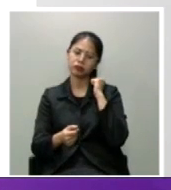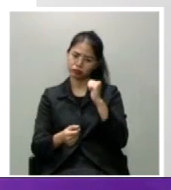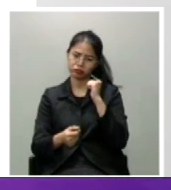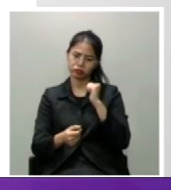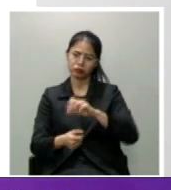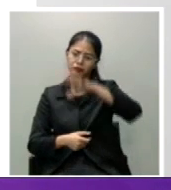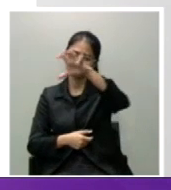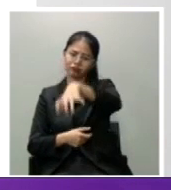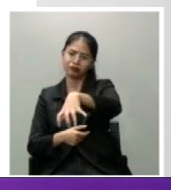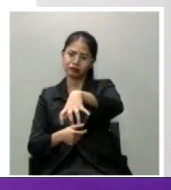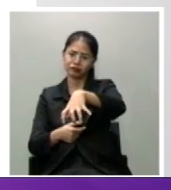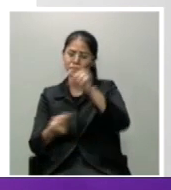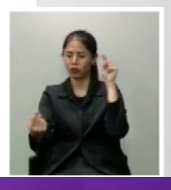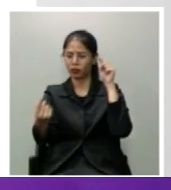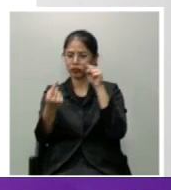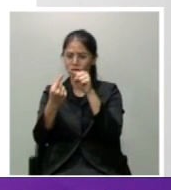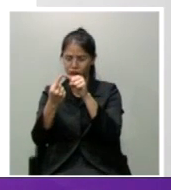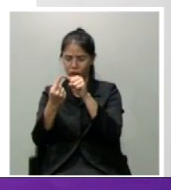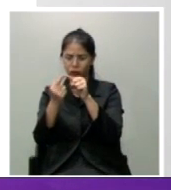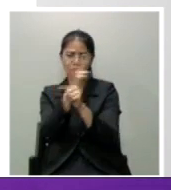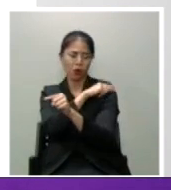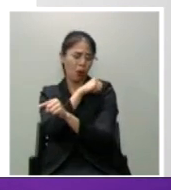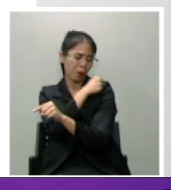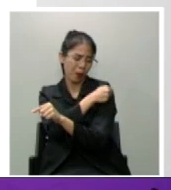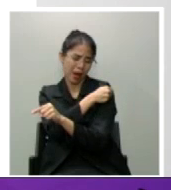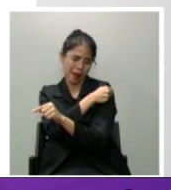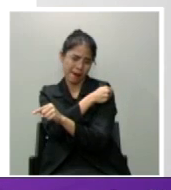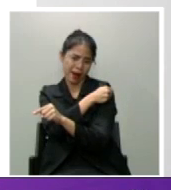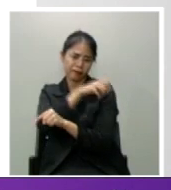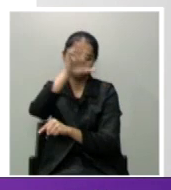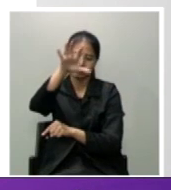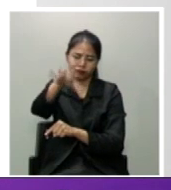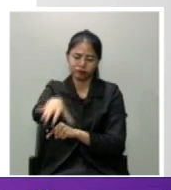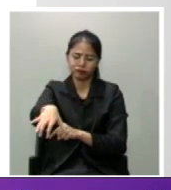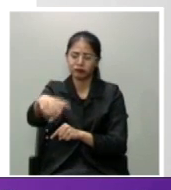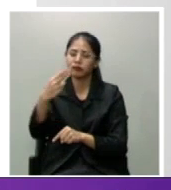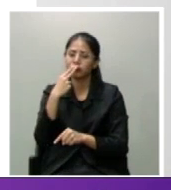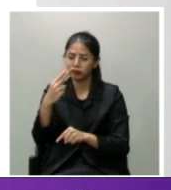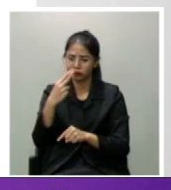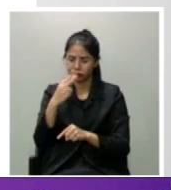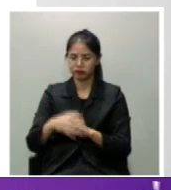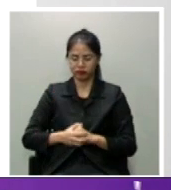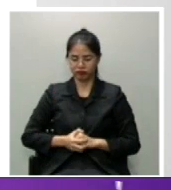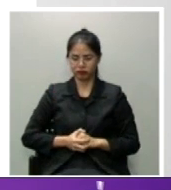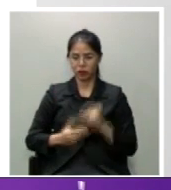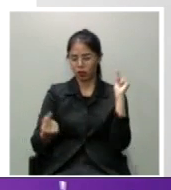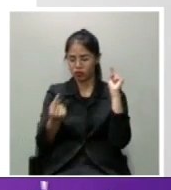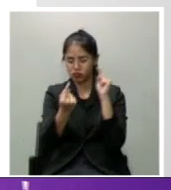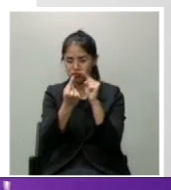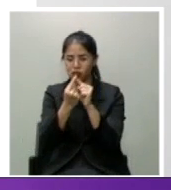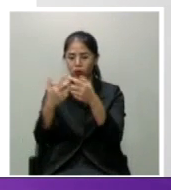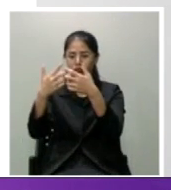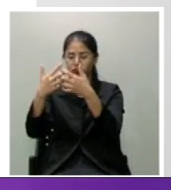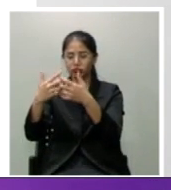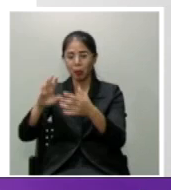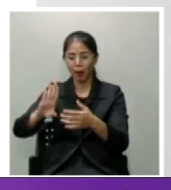ที่ตั้งของโรงพยาบาลโรงงานยาสูบซึ่งเขาต่อเติมสร้างทุกวันและสำนักงานใหญ่ของโรงงาน